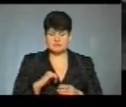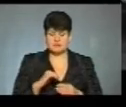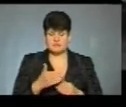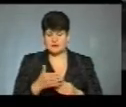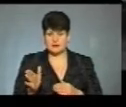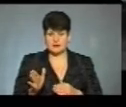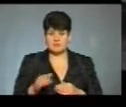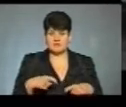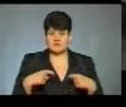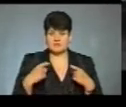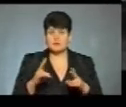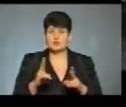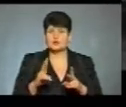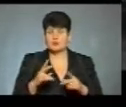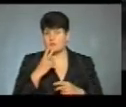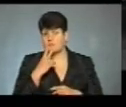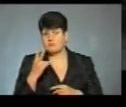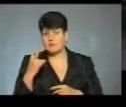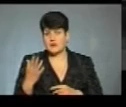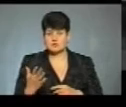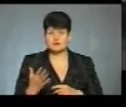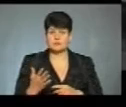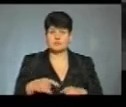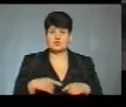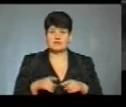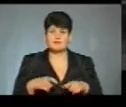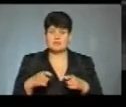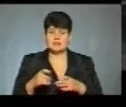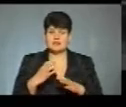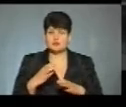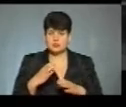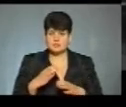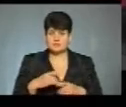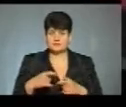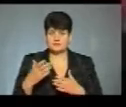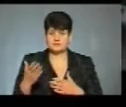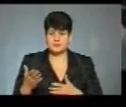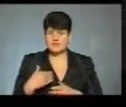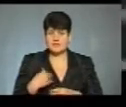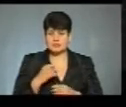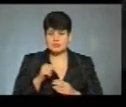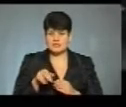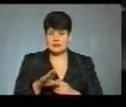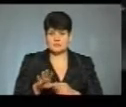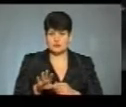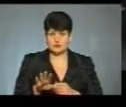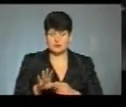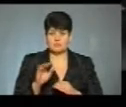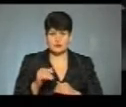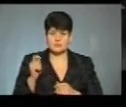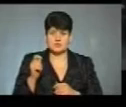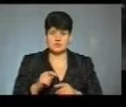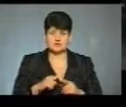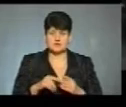ми давалися вибігати, хто там ззаді бачив, то все, почав вибігати з того автобуса, гнати до них. Я туди не підходила, потім приїхала,